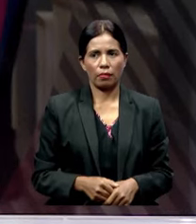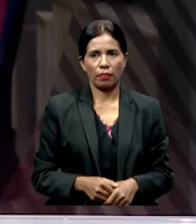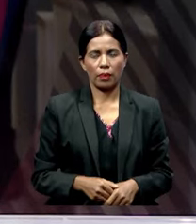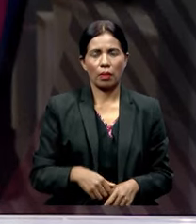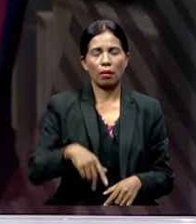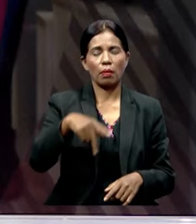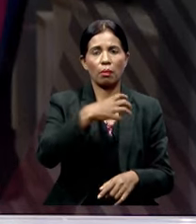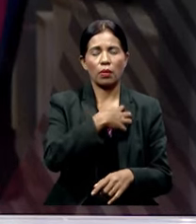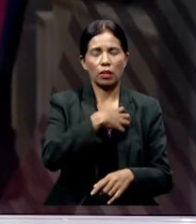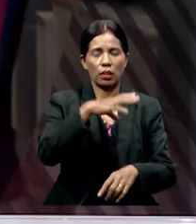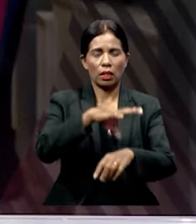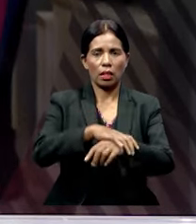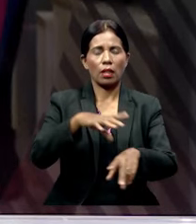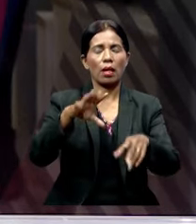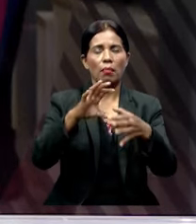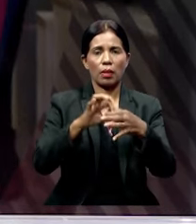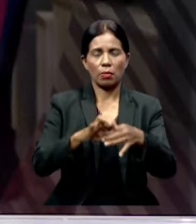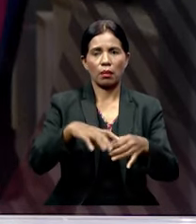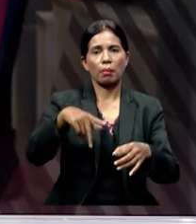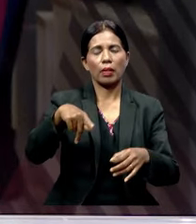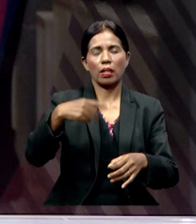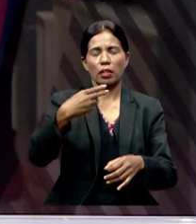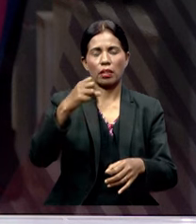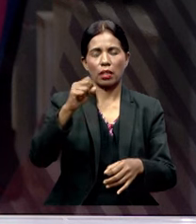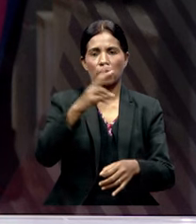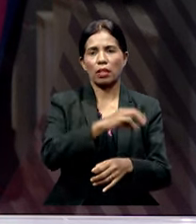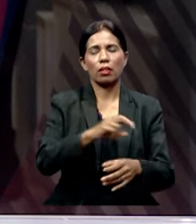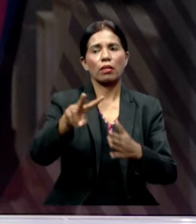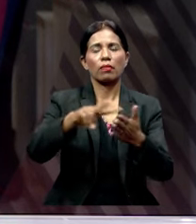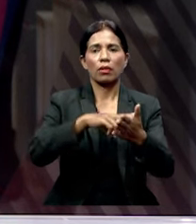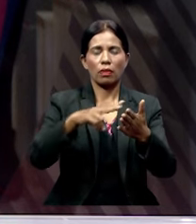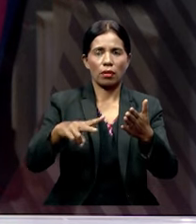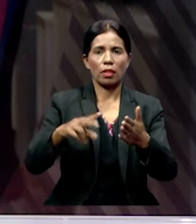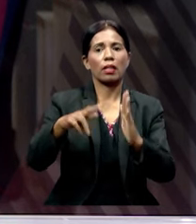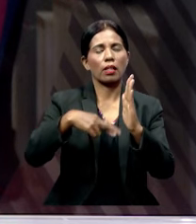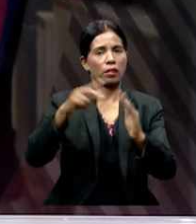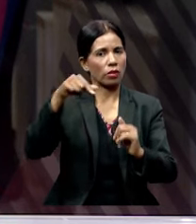Penitele captura membru PST na inha tamba viola regra governo.